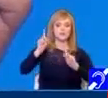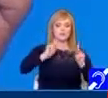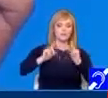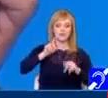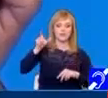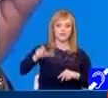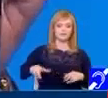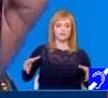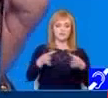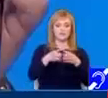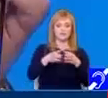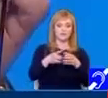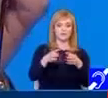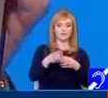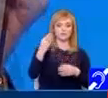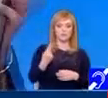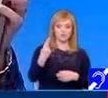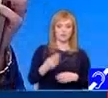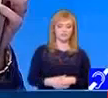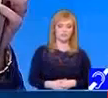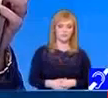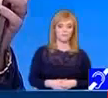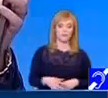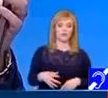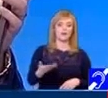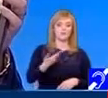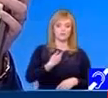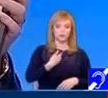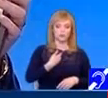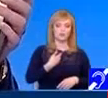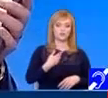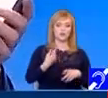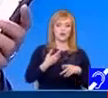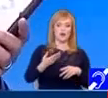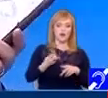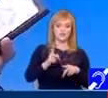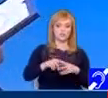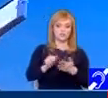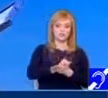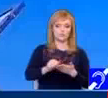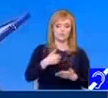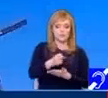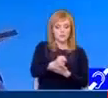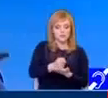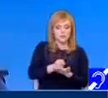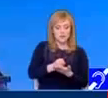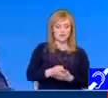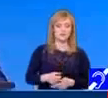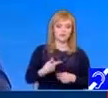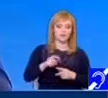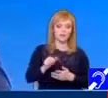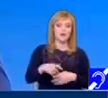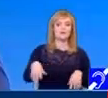ales pe listele Partidului Socialiștilor. Și această declarație pentru noi este ceva sfânt, eu voi păstra-o cu sfințenie și chiar